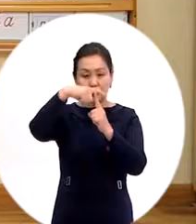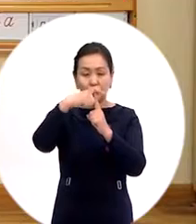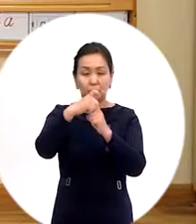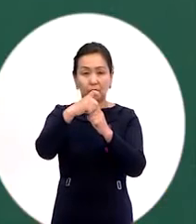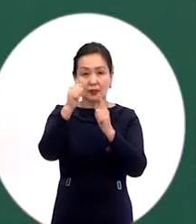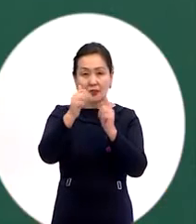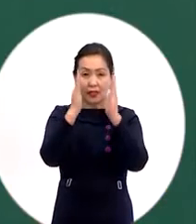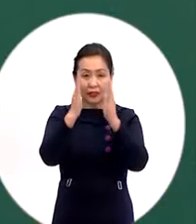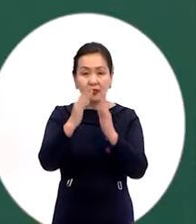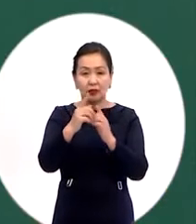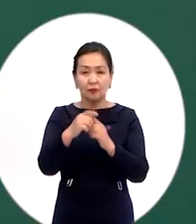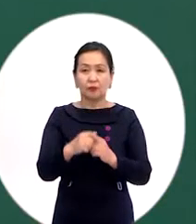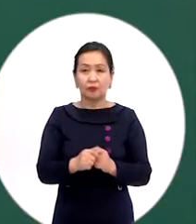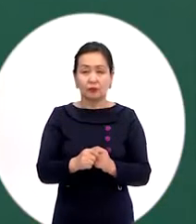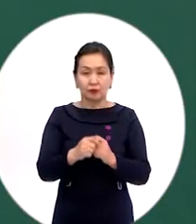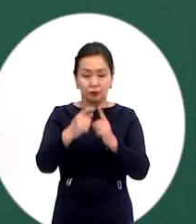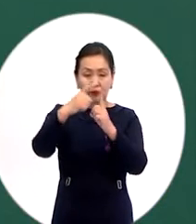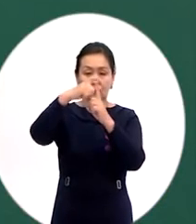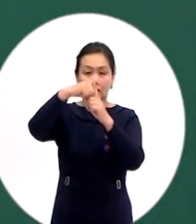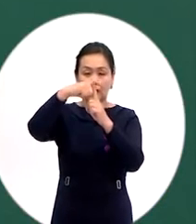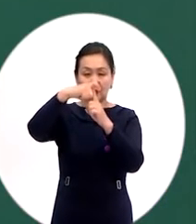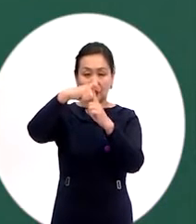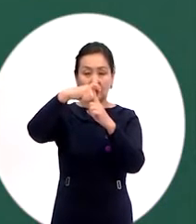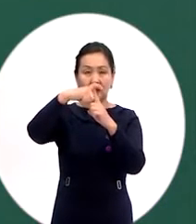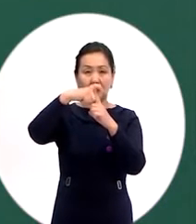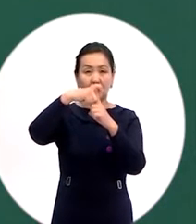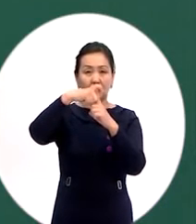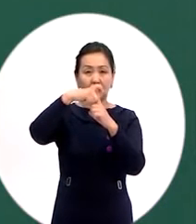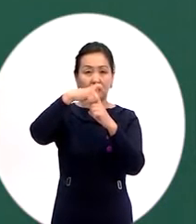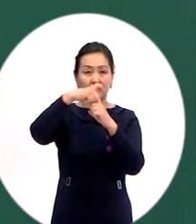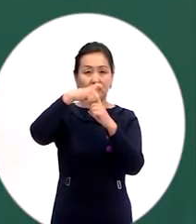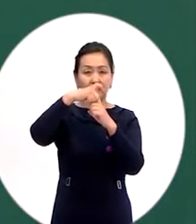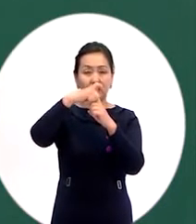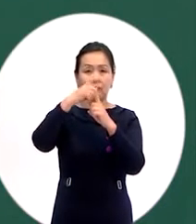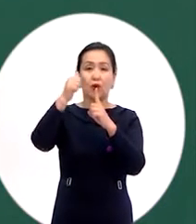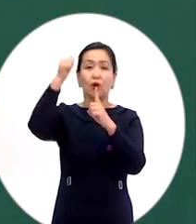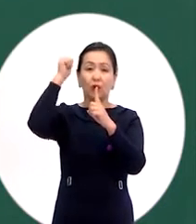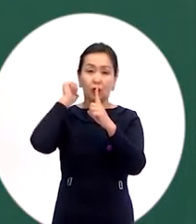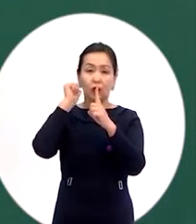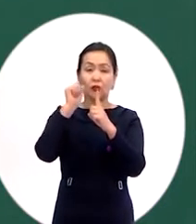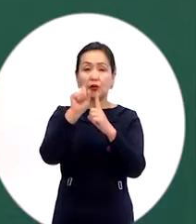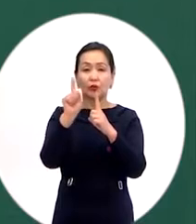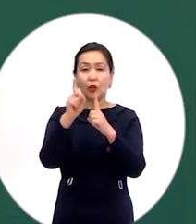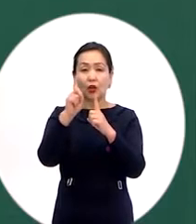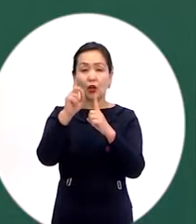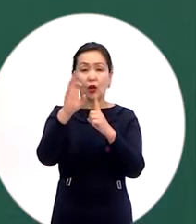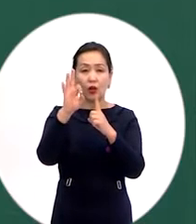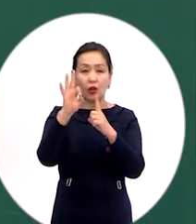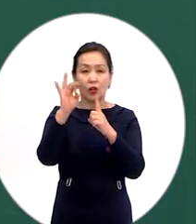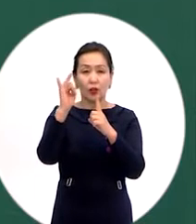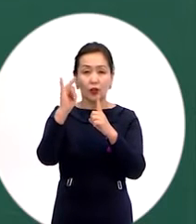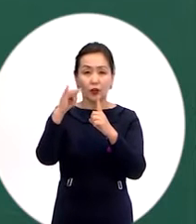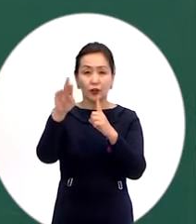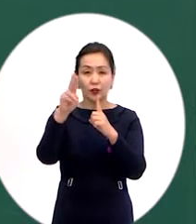ажиглаарай. Сум маань дээшээ харсан байна. Дээр нь хойд зүг байна. Хамтдаа